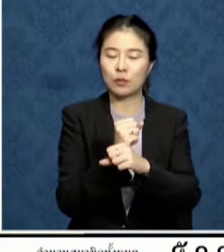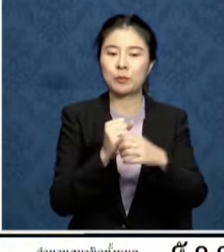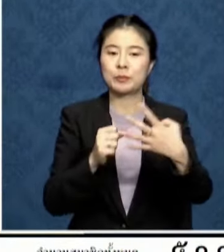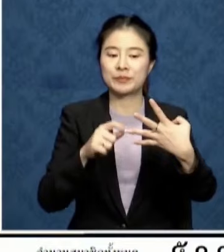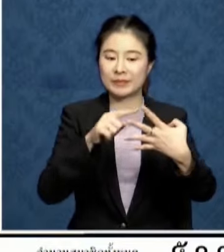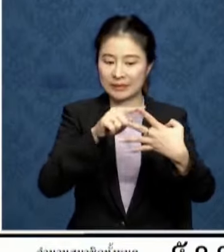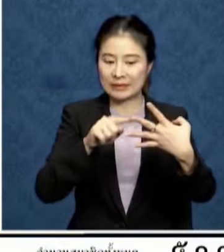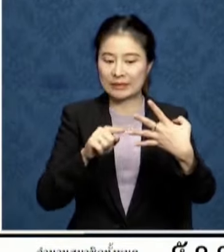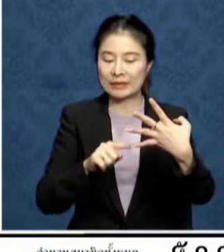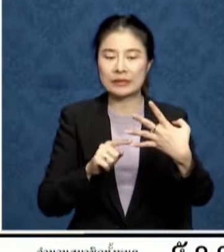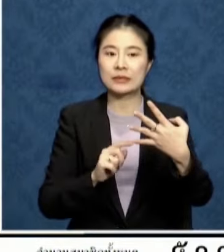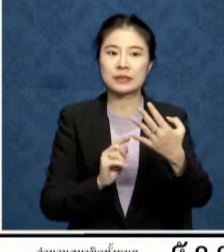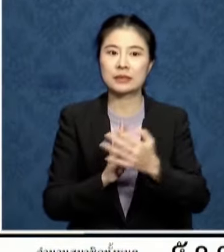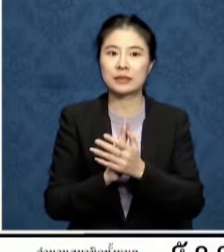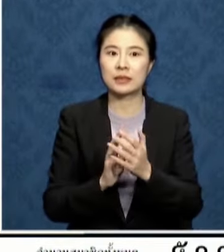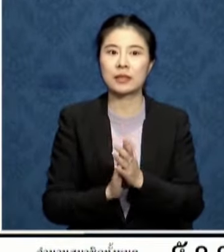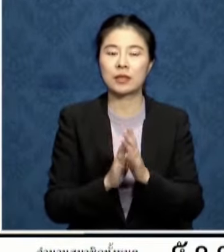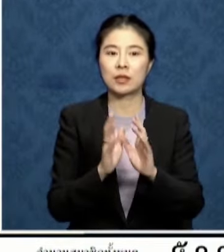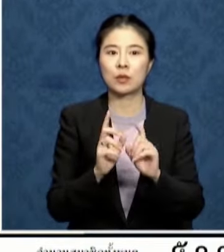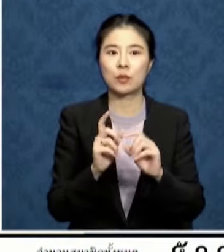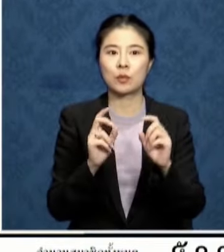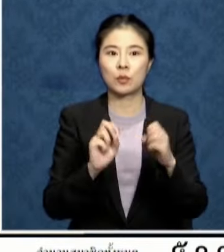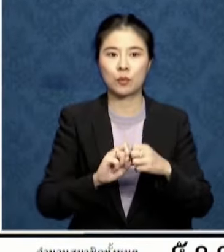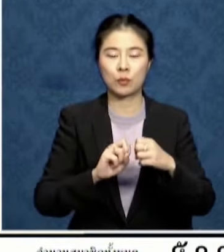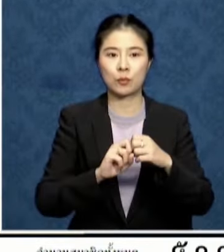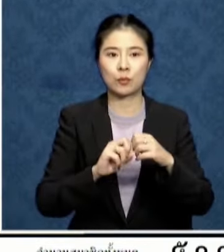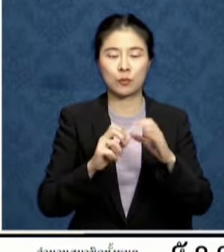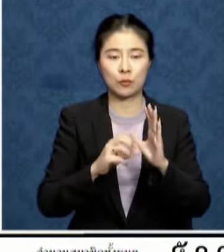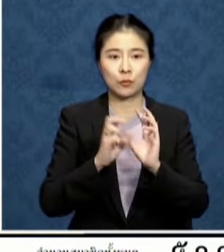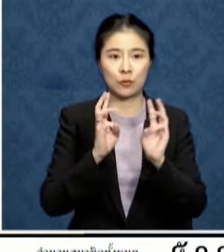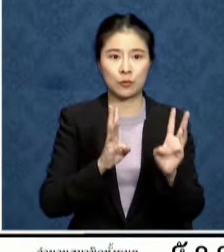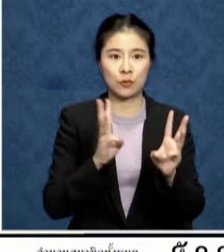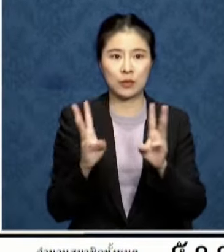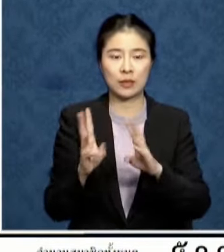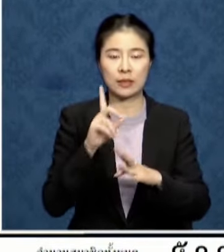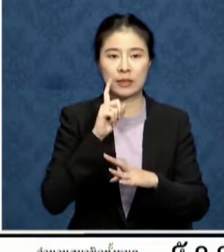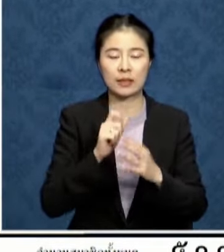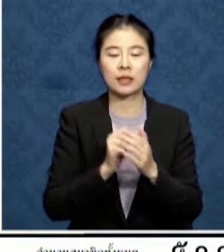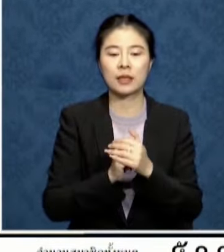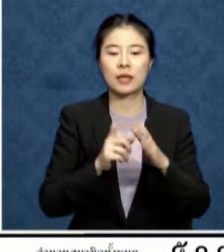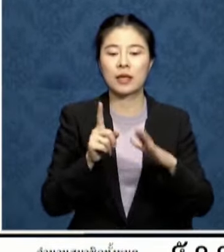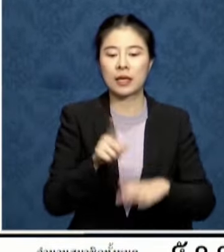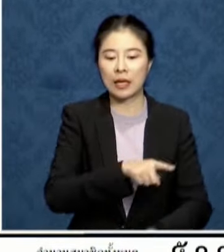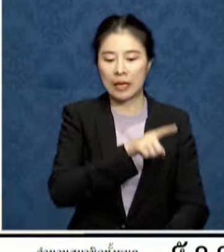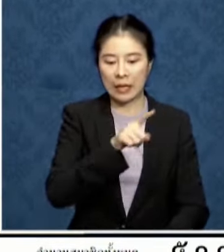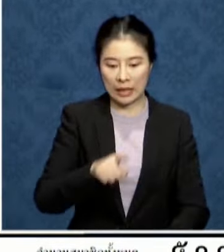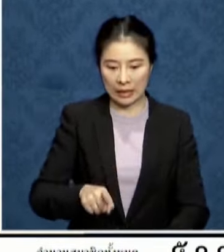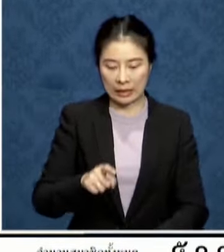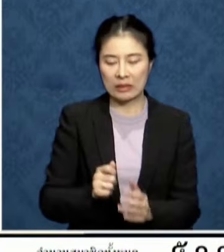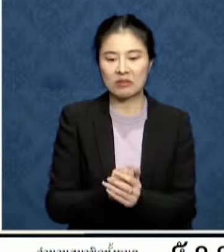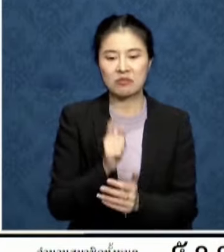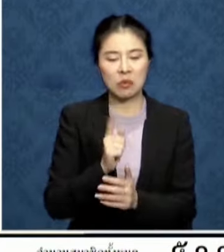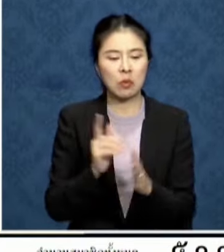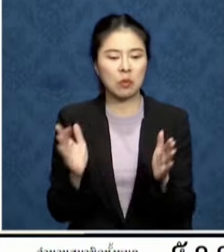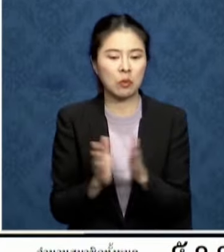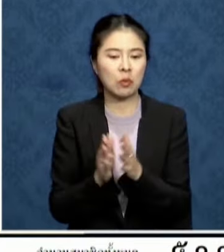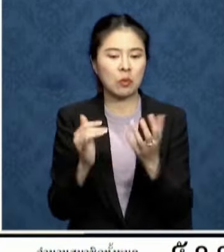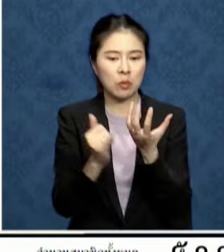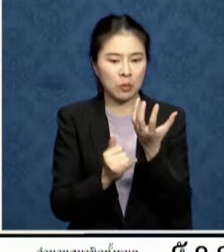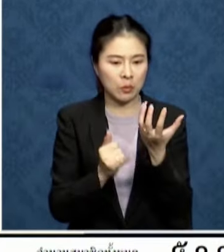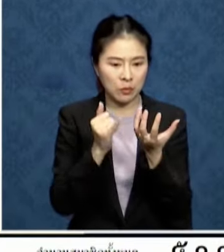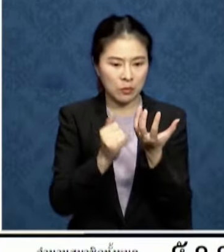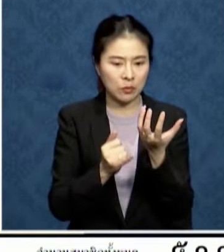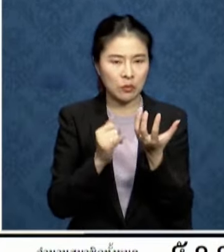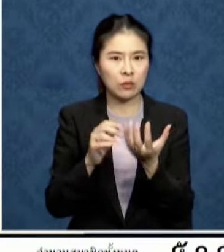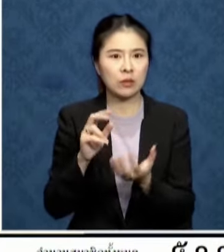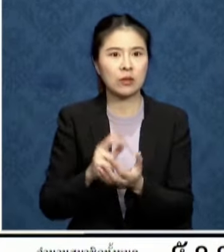ล่างของภาพก็คือเป็นการถามครับว่าคุณคิดว่าสหราชอาณาจักรนั้นควรจะยังคงเป็นสมาชิกของสหภาพยุโรป